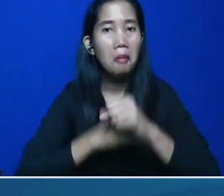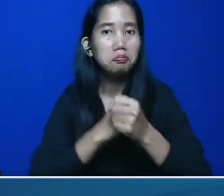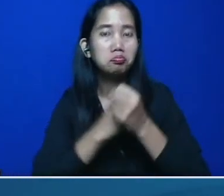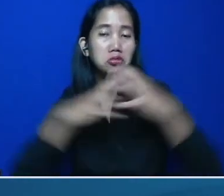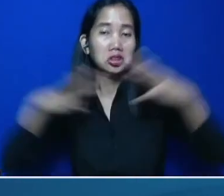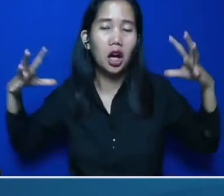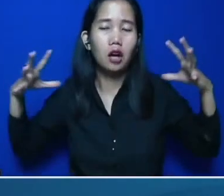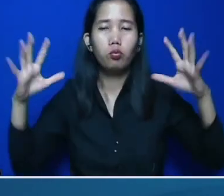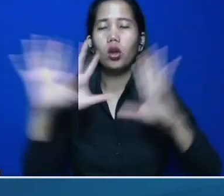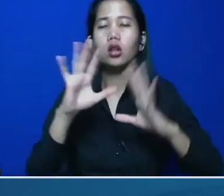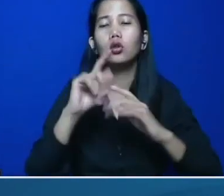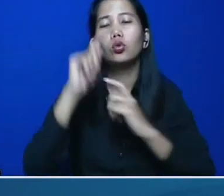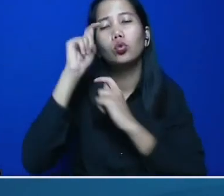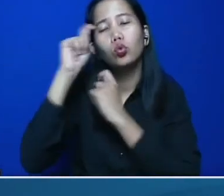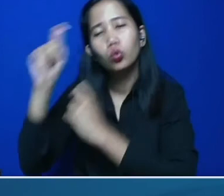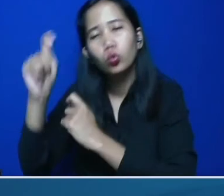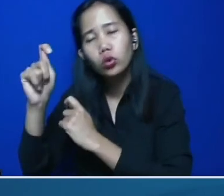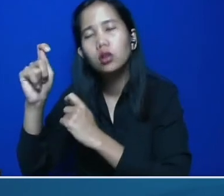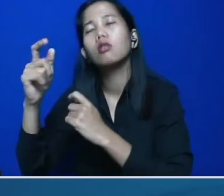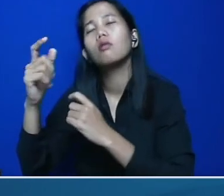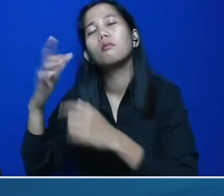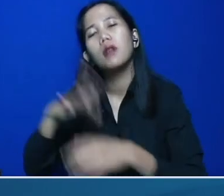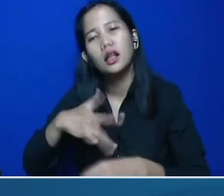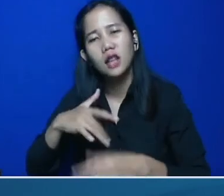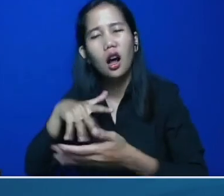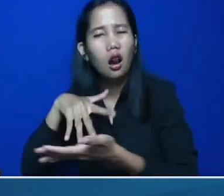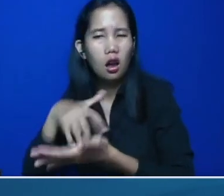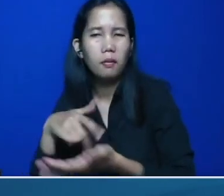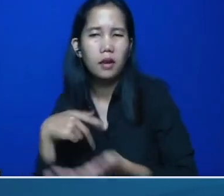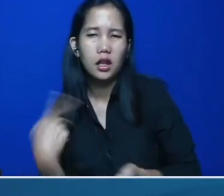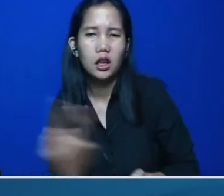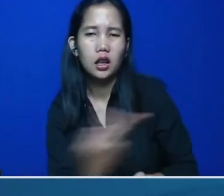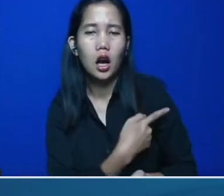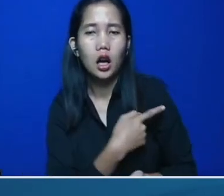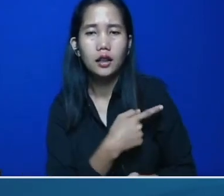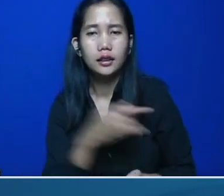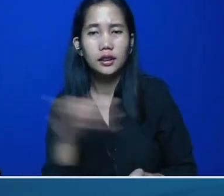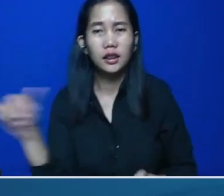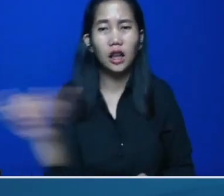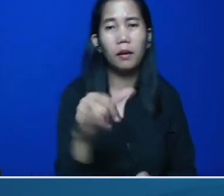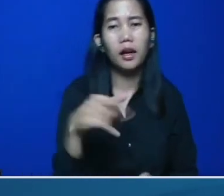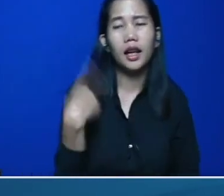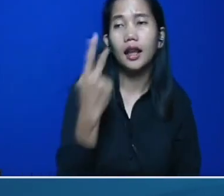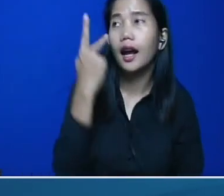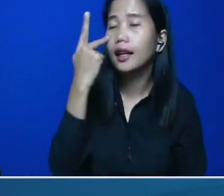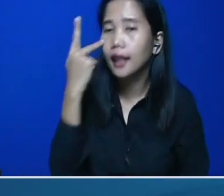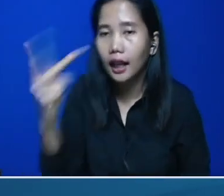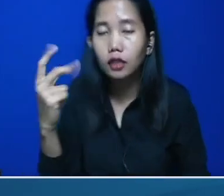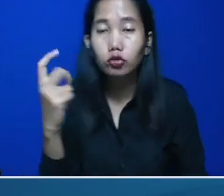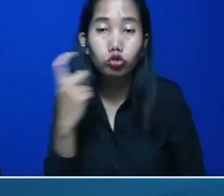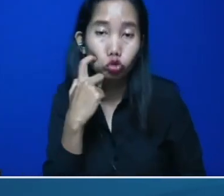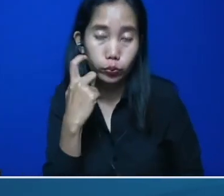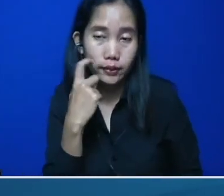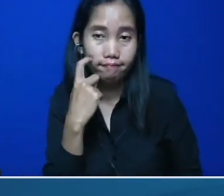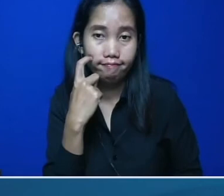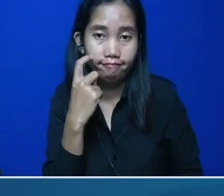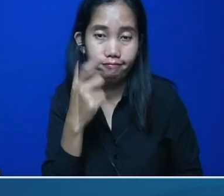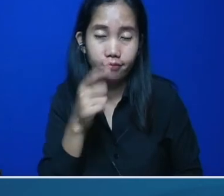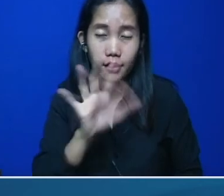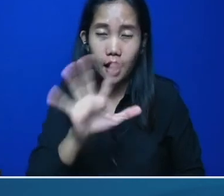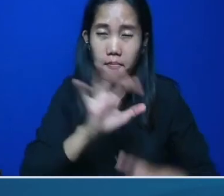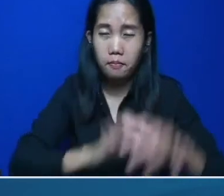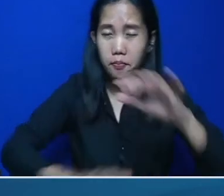dicobai hanya tidak berbuat dosa Yesus adalah Imam Besar kita dia juga sudah dicobain